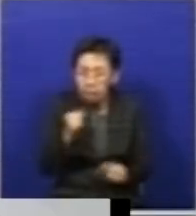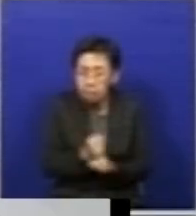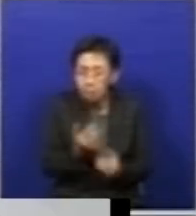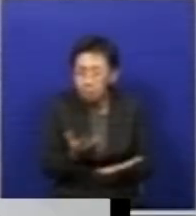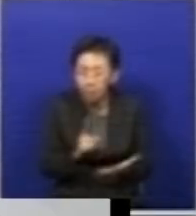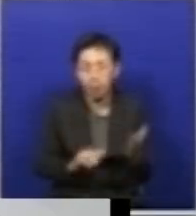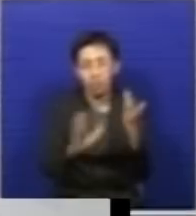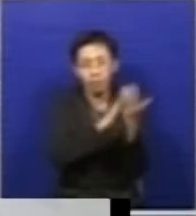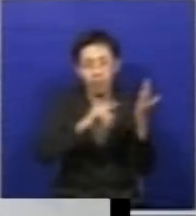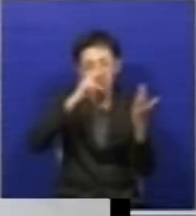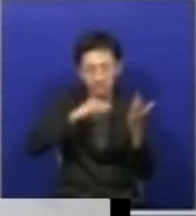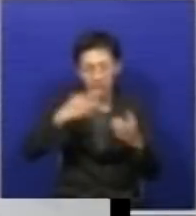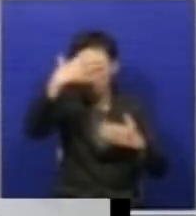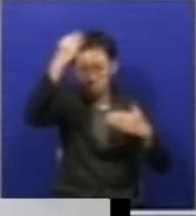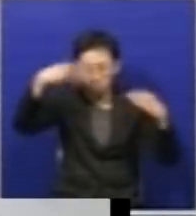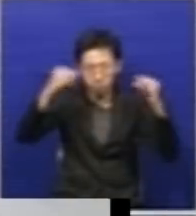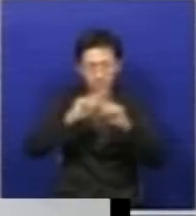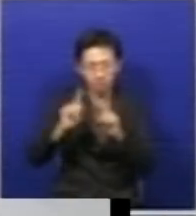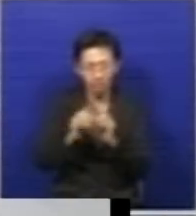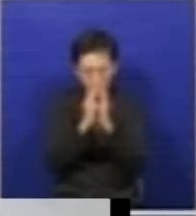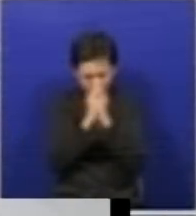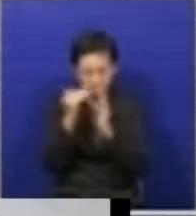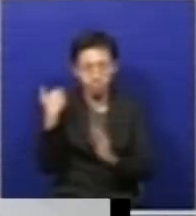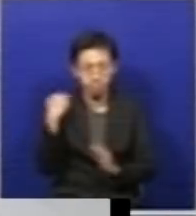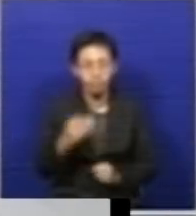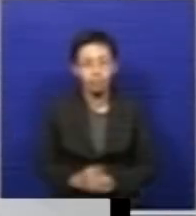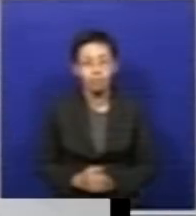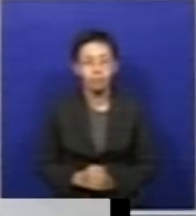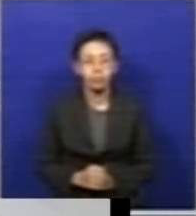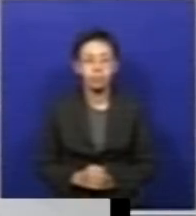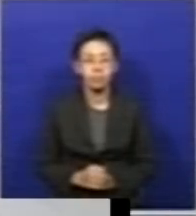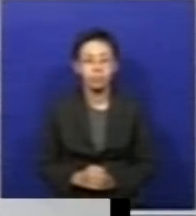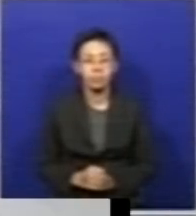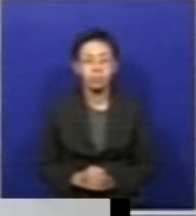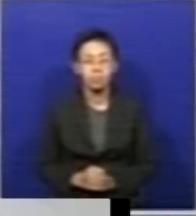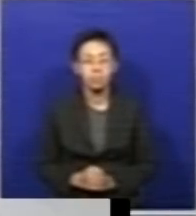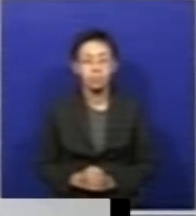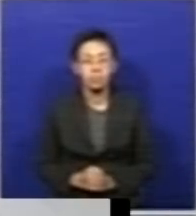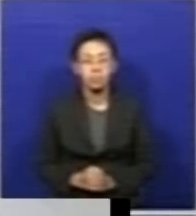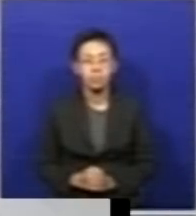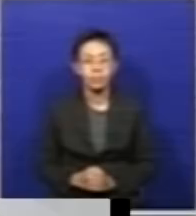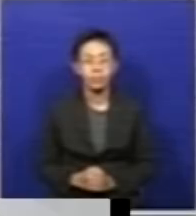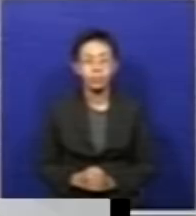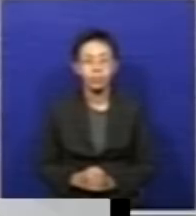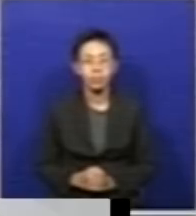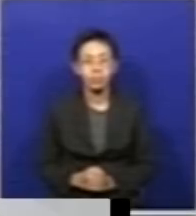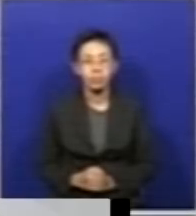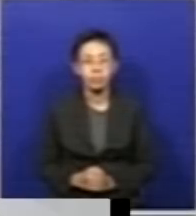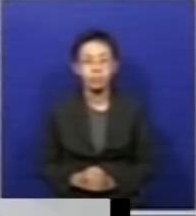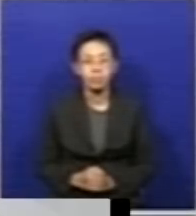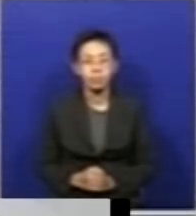กต่อว่า ค ือเนี่ยเป็นคำถามที่สำคัญนะ คุณแจกเงินทั้งทีแต่คุณก็ถูกต่อว่าเพราะดันไปเชื่อทฤษฎีฝรั่งคือโครงการชิมช็อปใช้